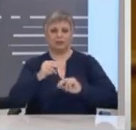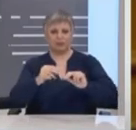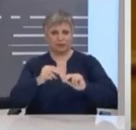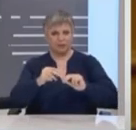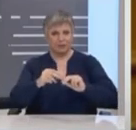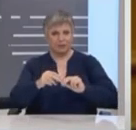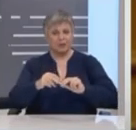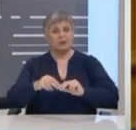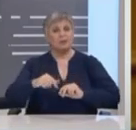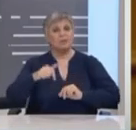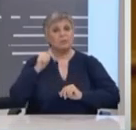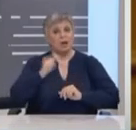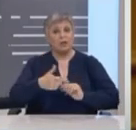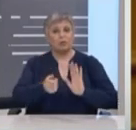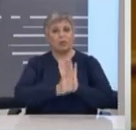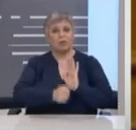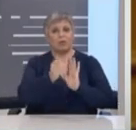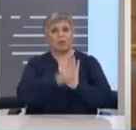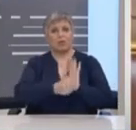του Συμβουλίου Κορυφής για το Κυπριακό.